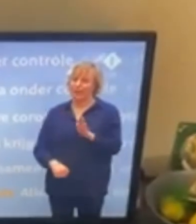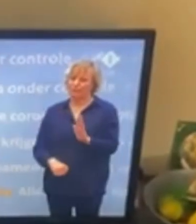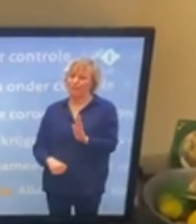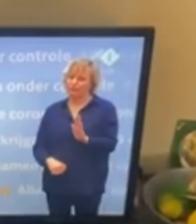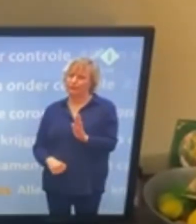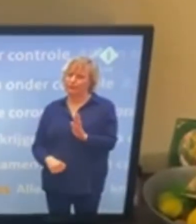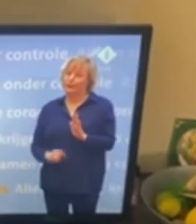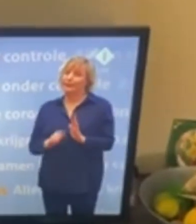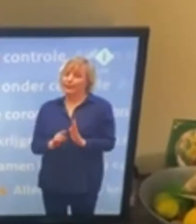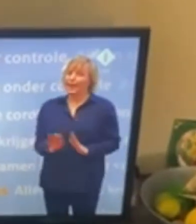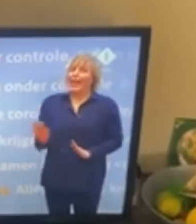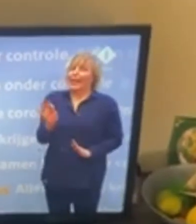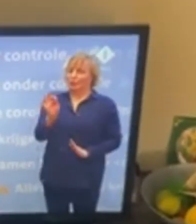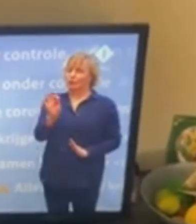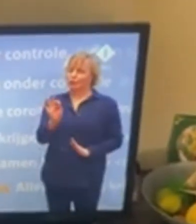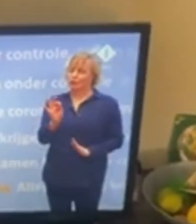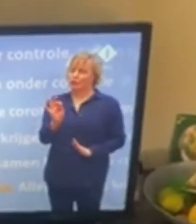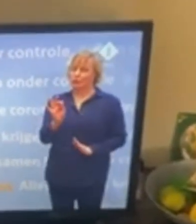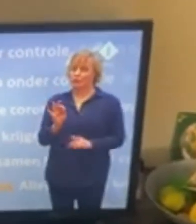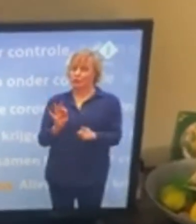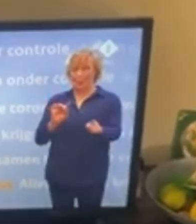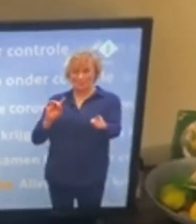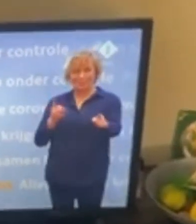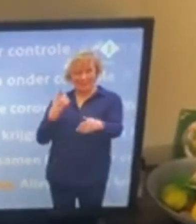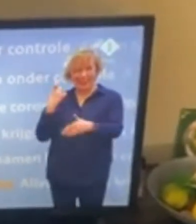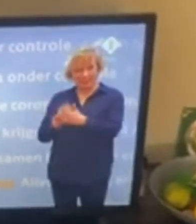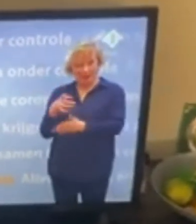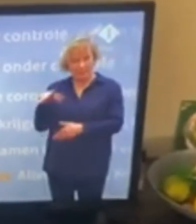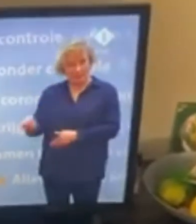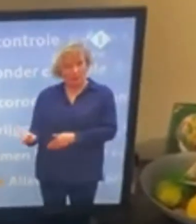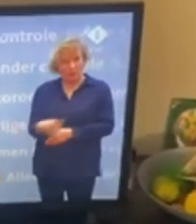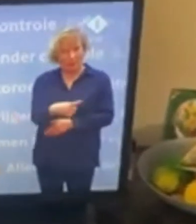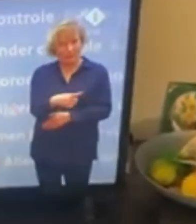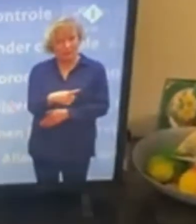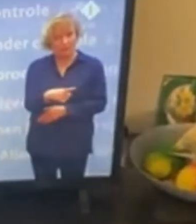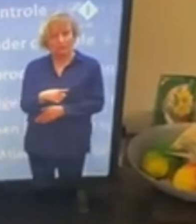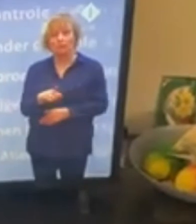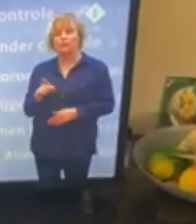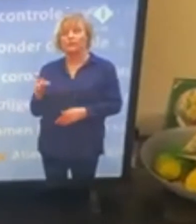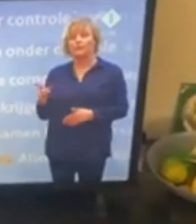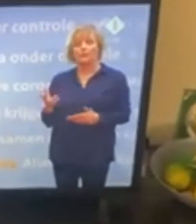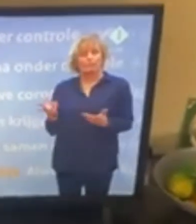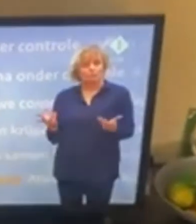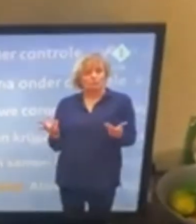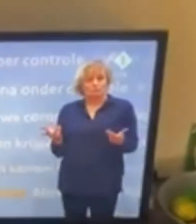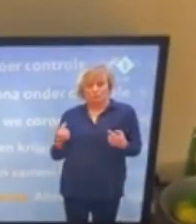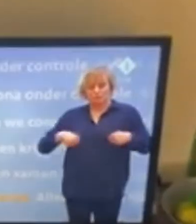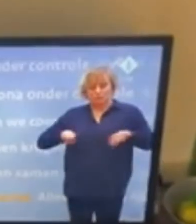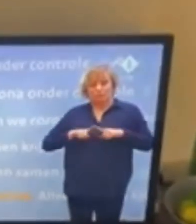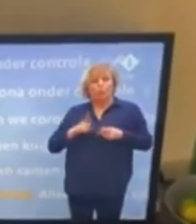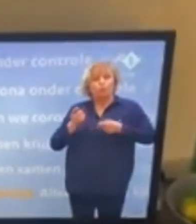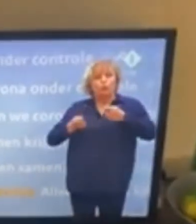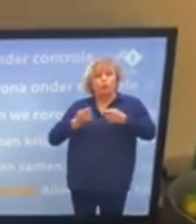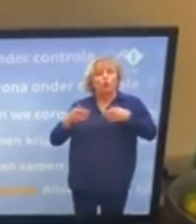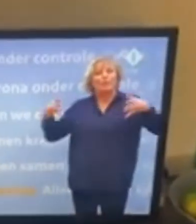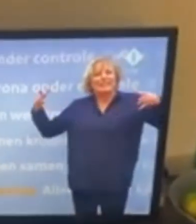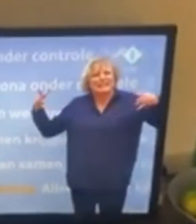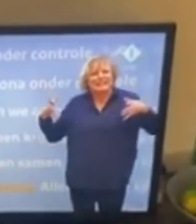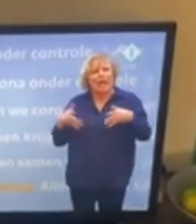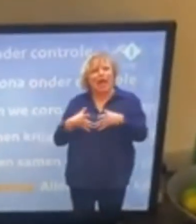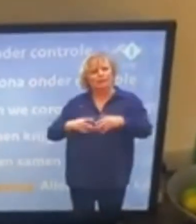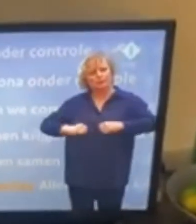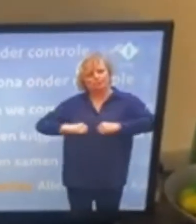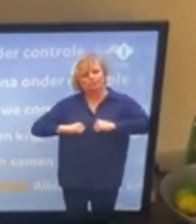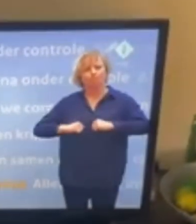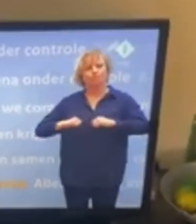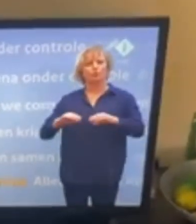is natuurlijk een veel ernstiger vergrijp nog. Direct hard optreden dus? Nou, hard optreden, ervoor zorgen dat we met elkaar dit doen. En daar hoort ook